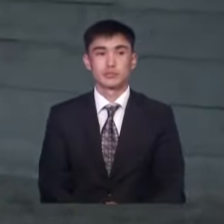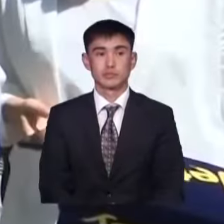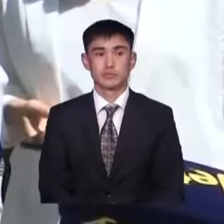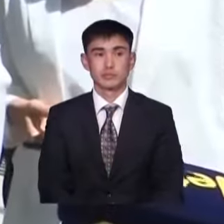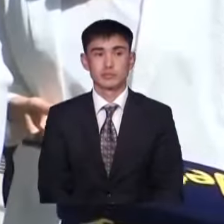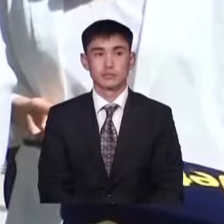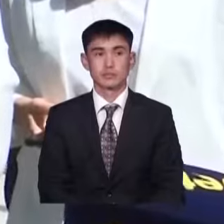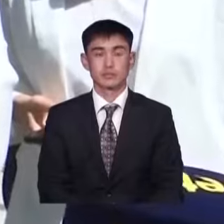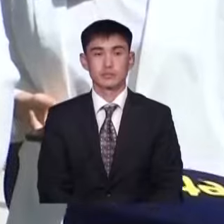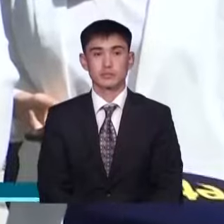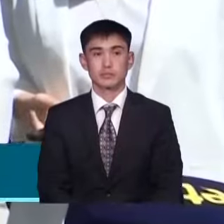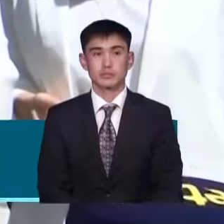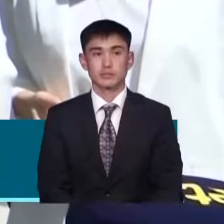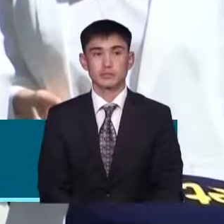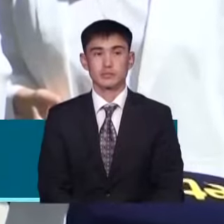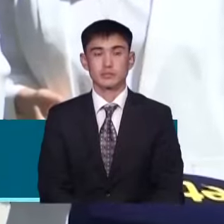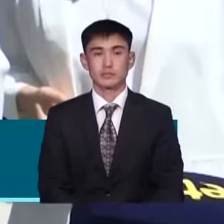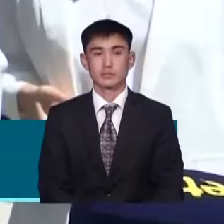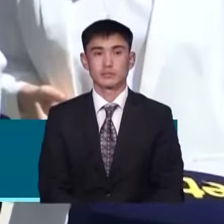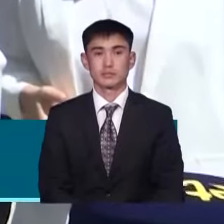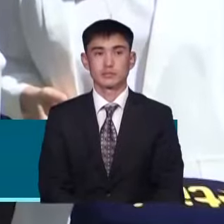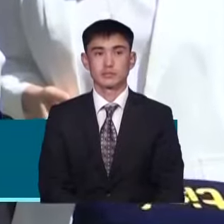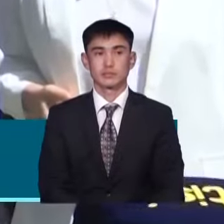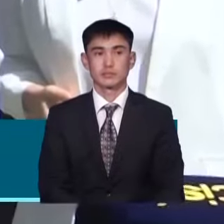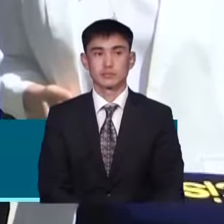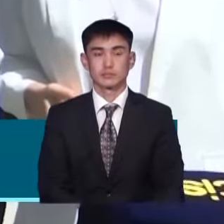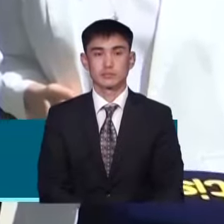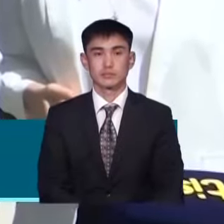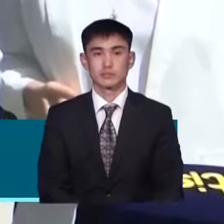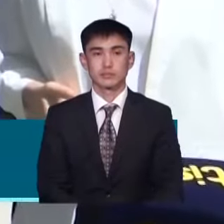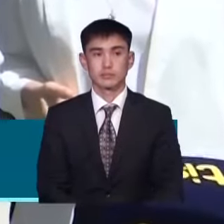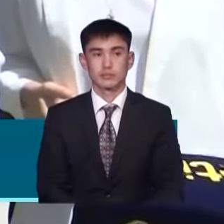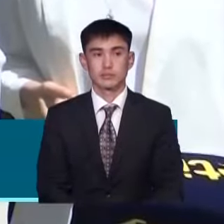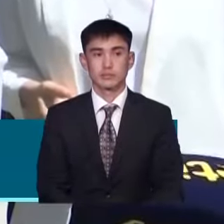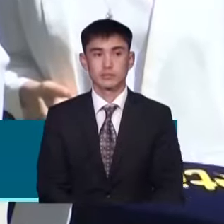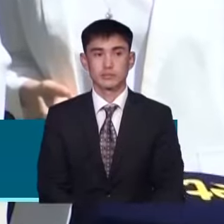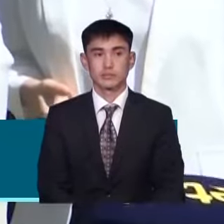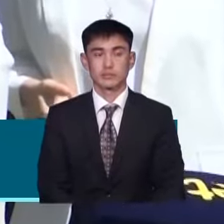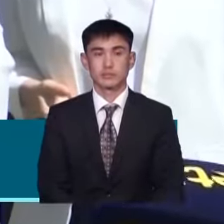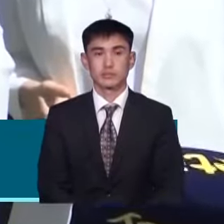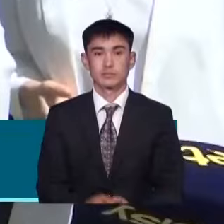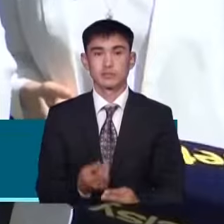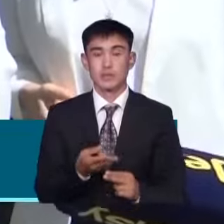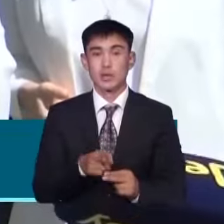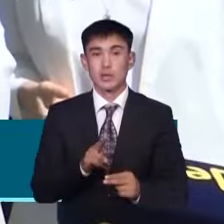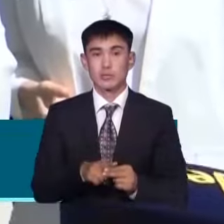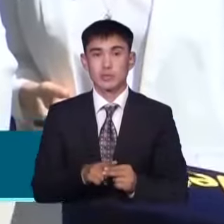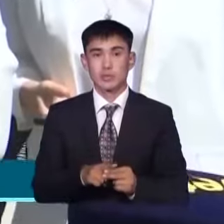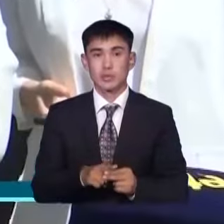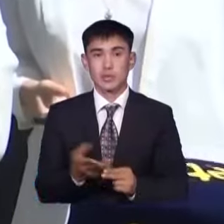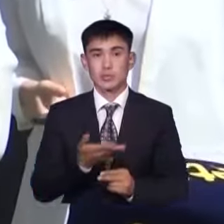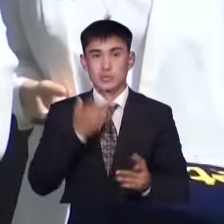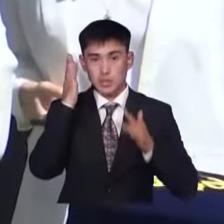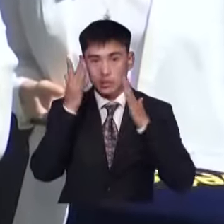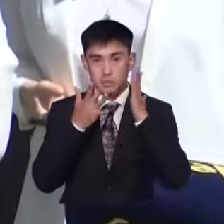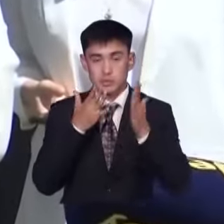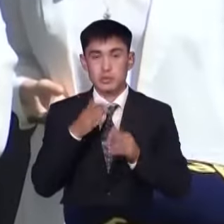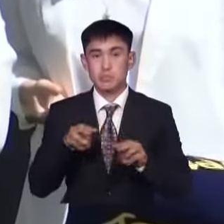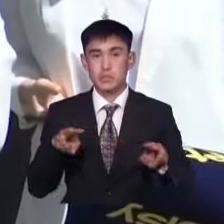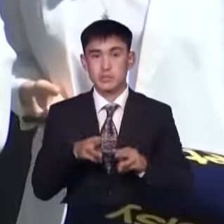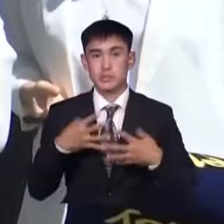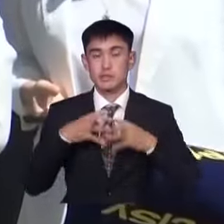Та мечта, которую мы долго к ней шли, реализовали. Это стереть грань между Министерством здравоохранения и социальной